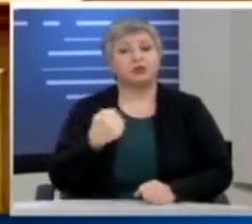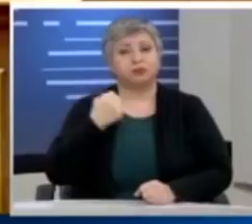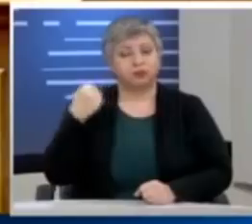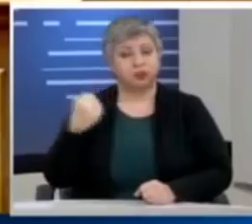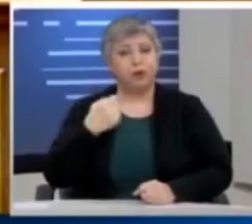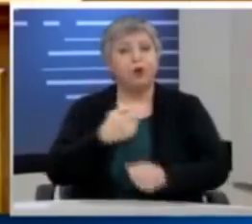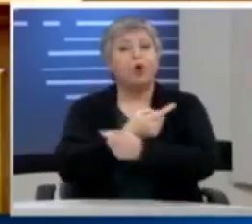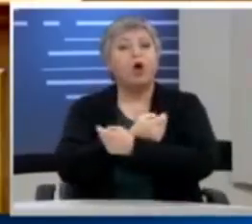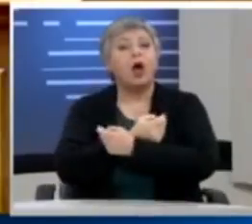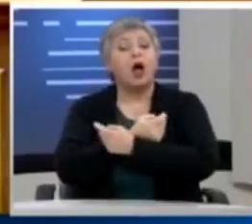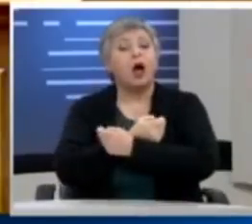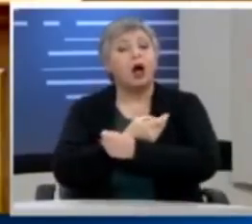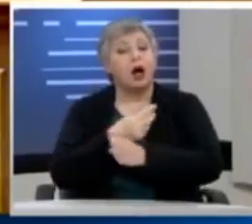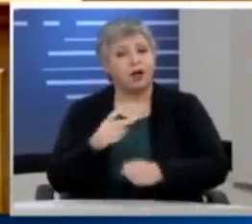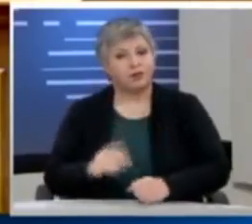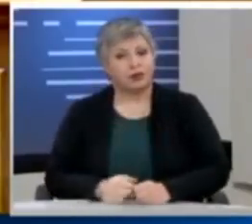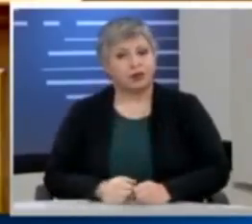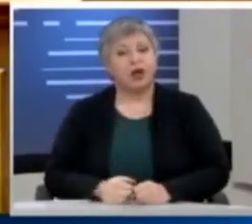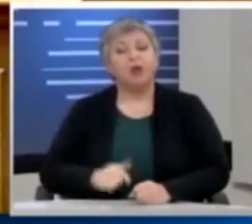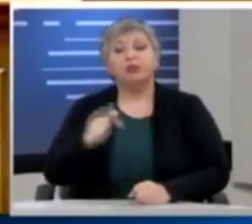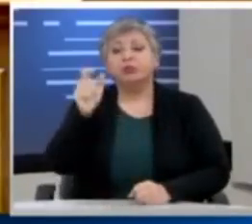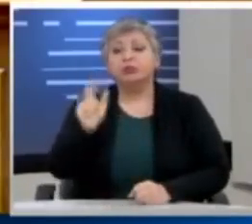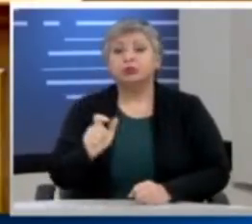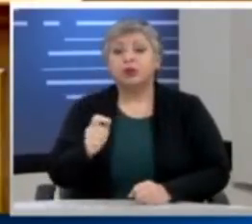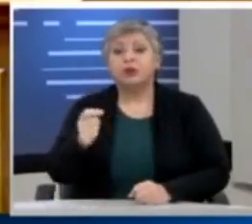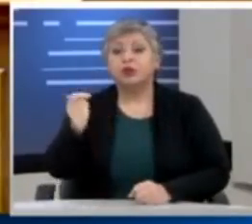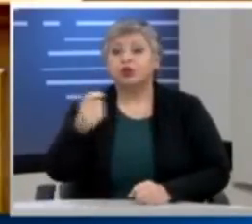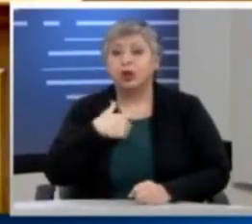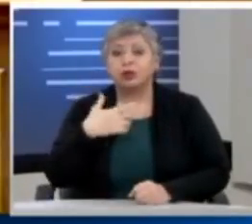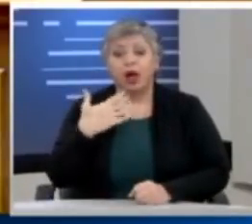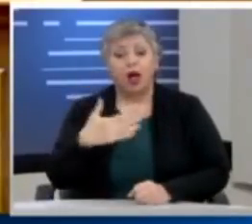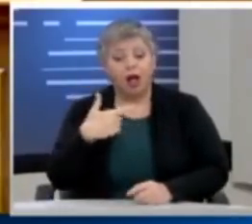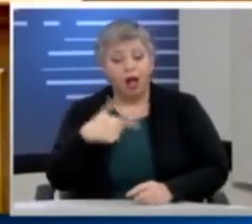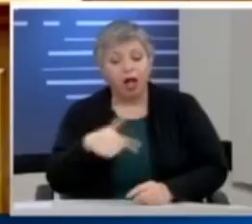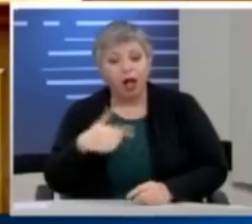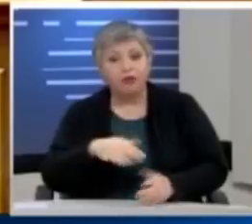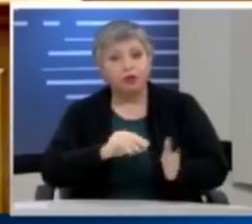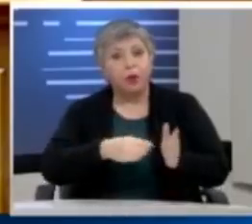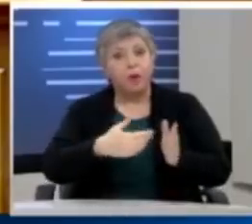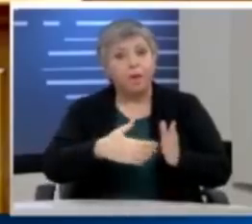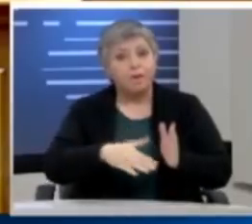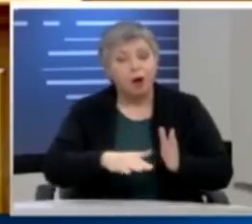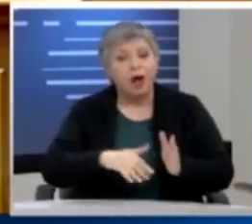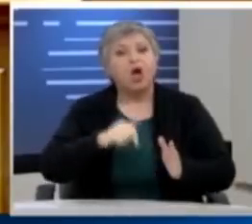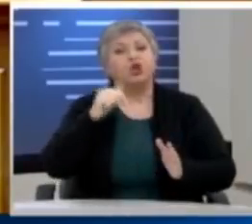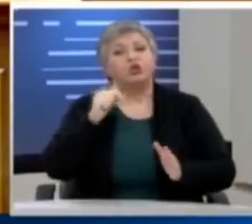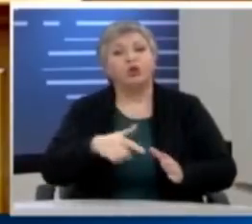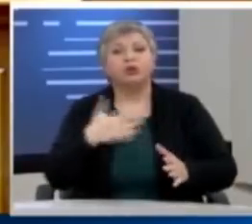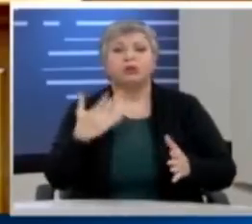της Αυστρίας, που έστειλε μάλιστα και μήνυμα για τις θετικές προοπτικές της Συμφωνίας των